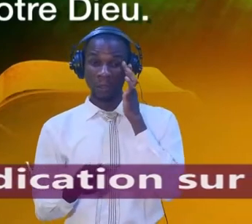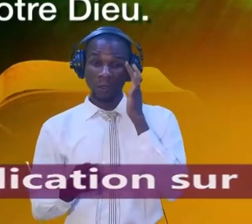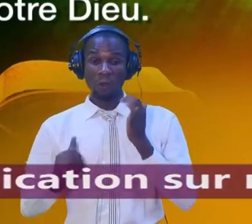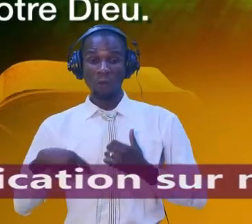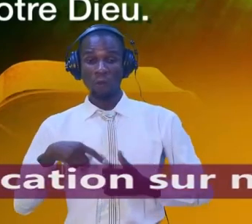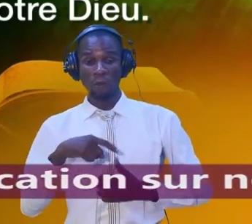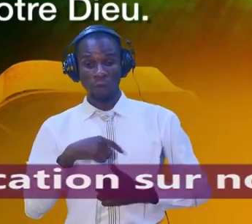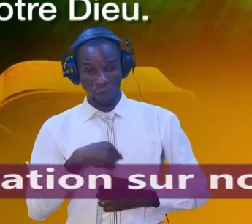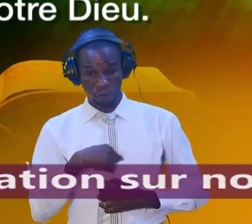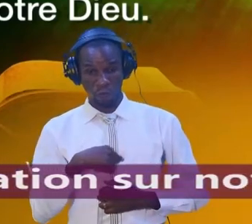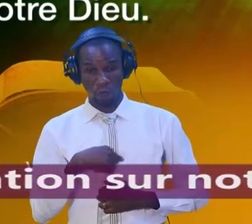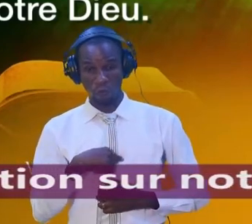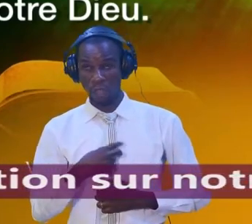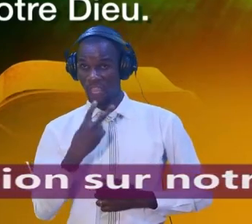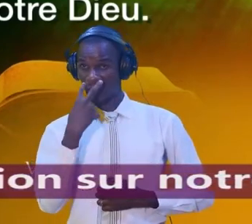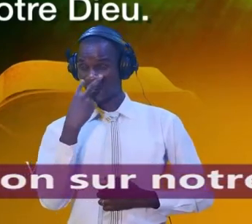19:31.